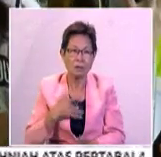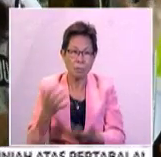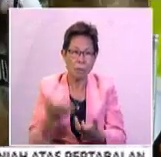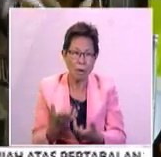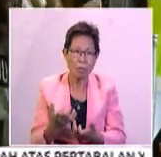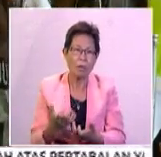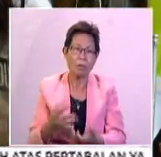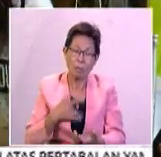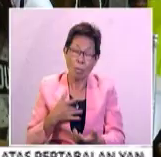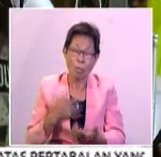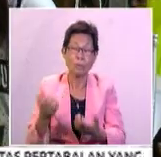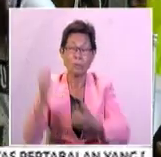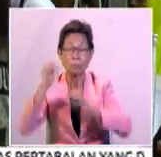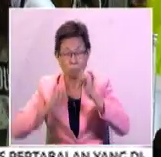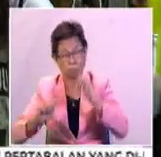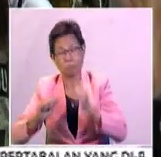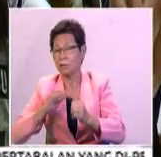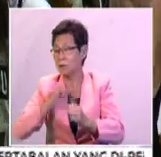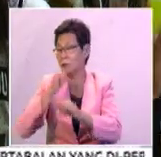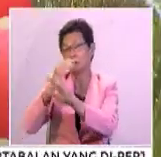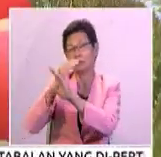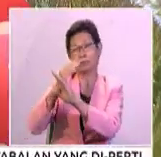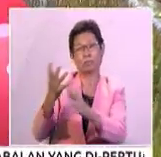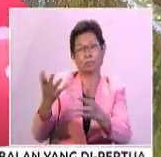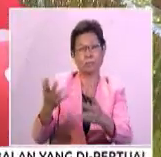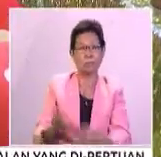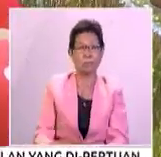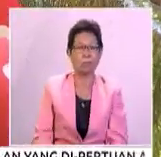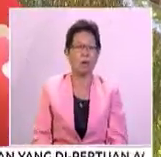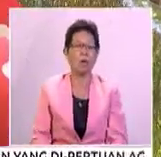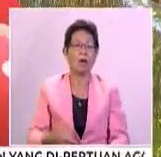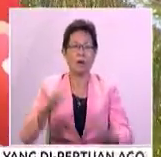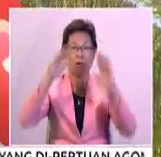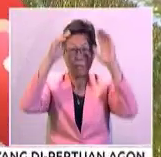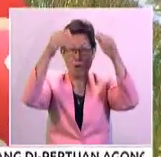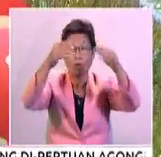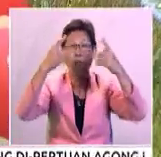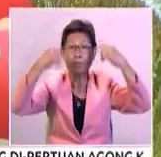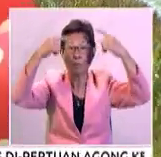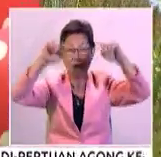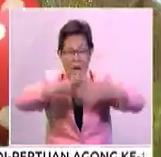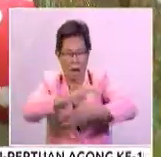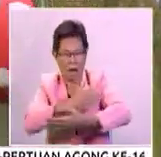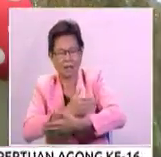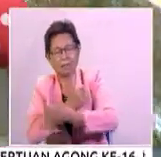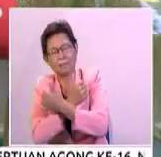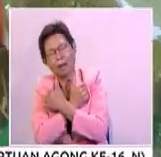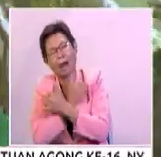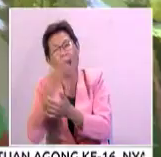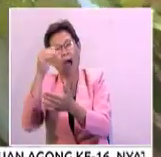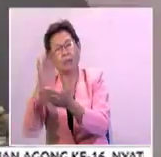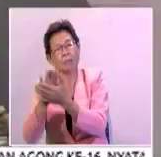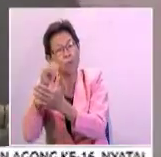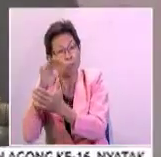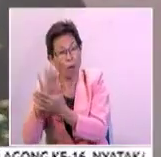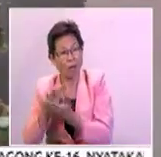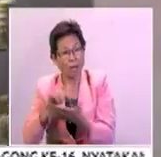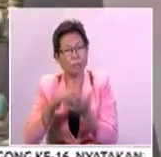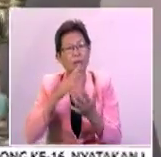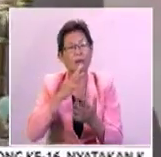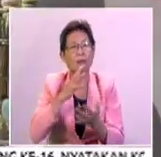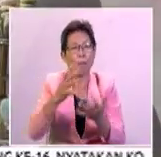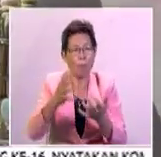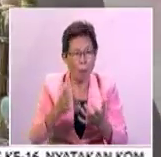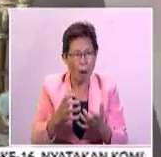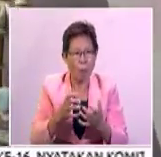dalam industri ni, kita tak halang juga. Macam itulah. Selain memberi fokus kepada pencapaian anak tersayang, pasangan Perfect ini turut menyatakan hasrat